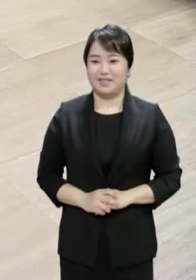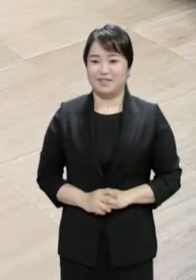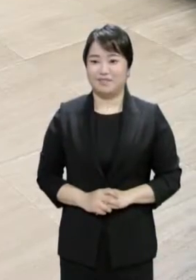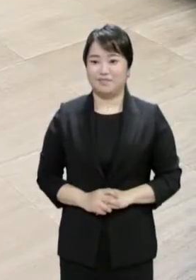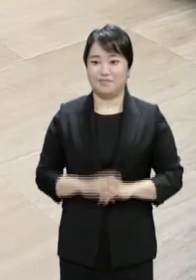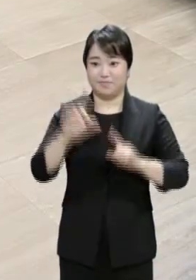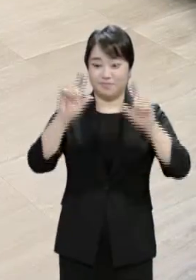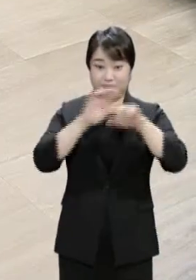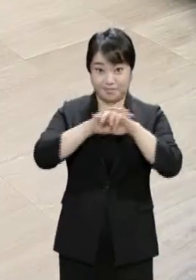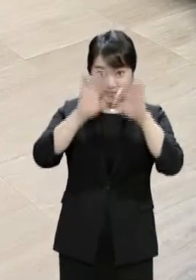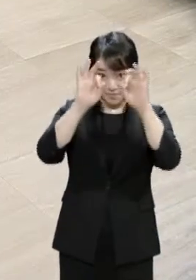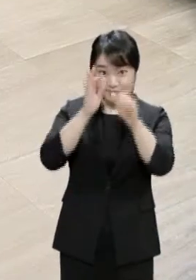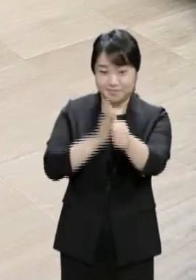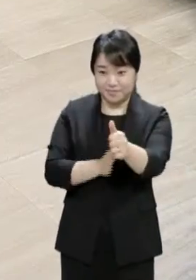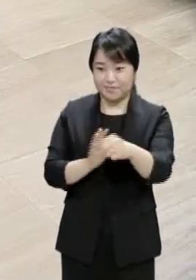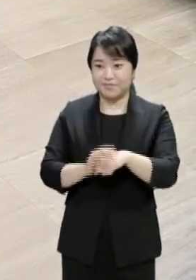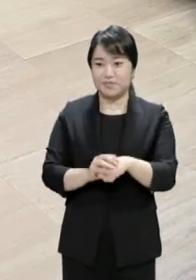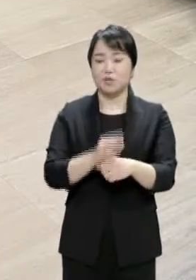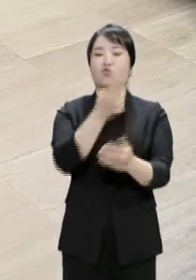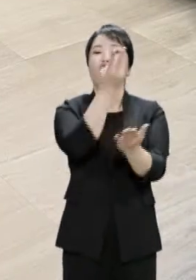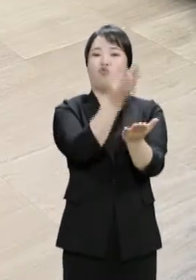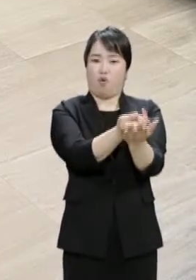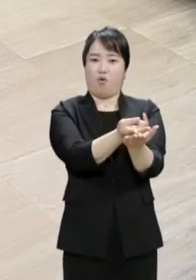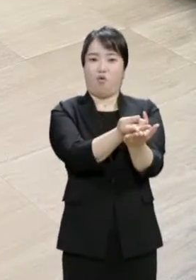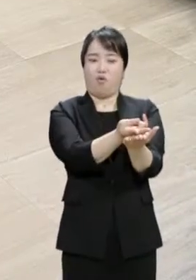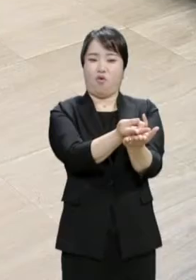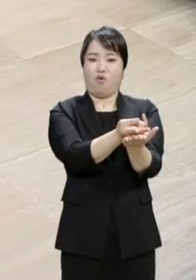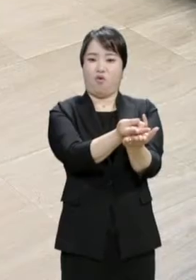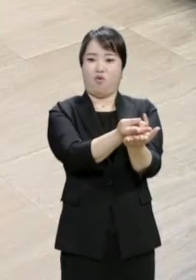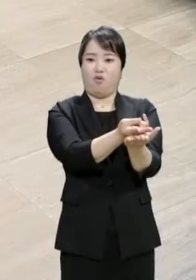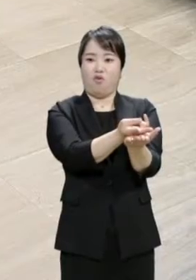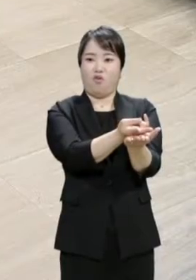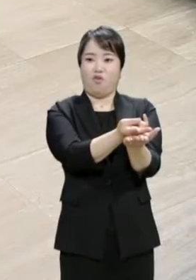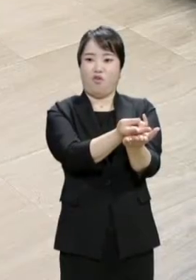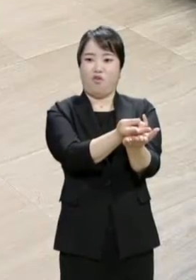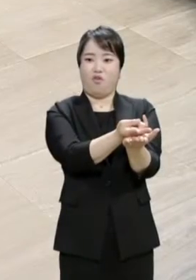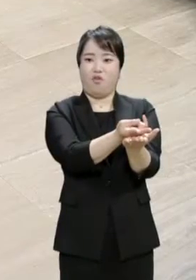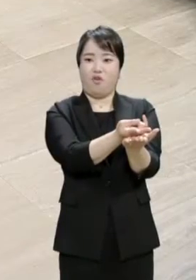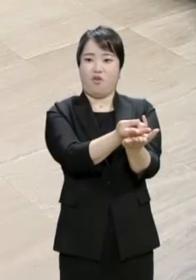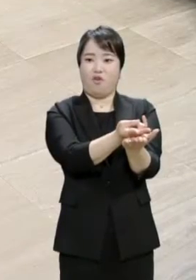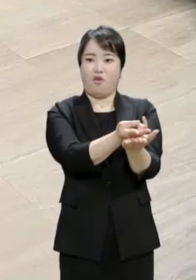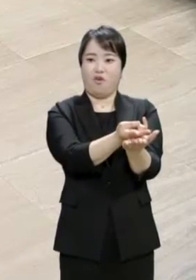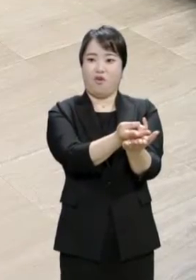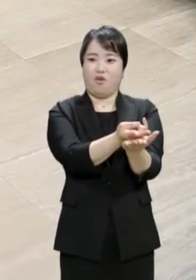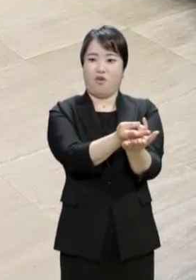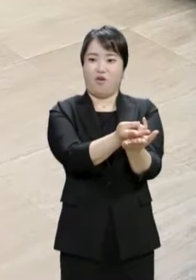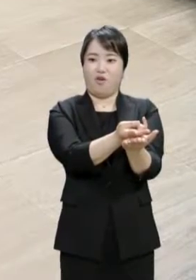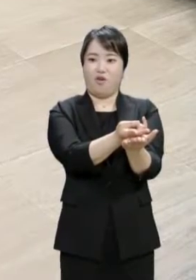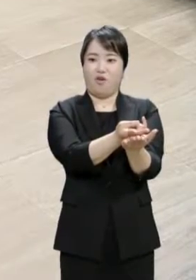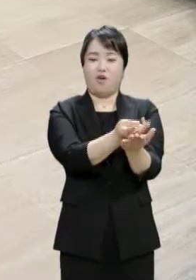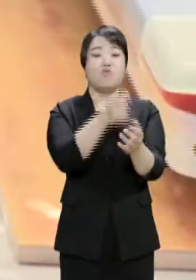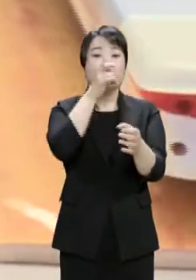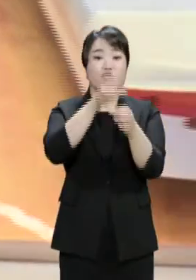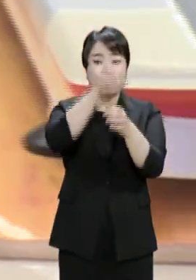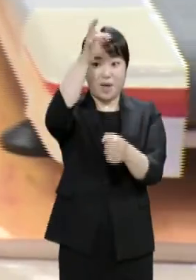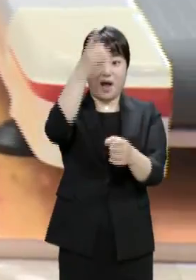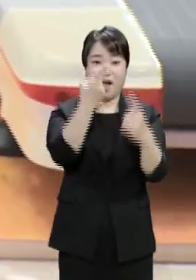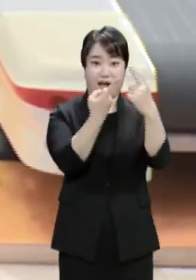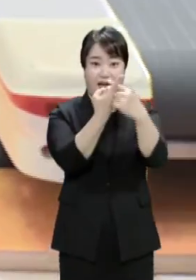자세를 잡아보도록 하겠습니다. 자, 누우신 상태에서 다리 사이에 물통을 끼워주세요.